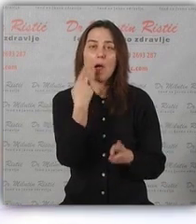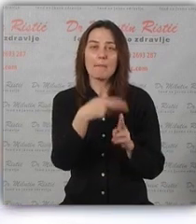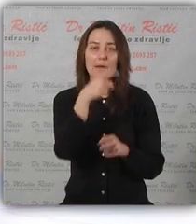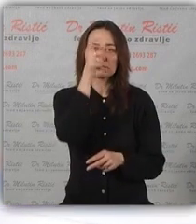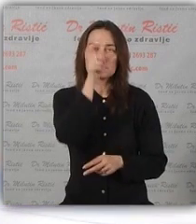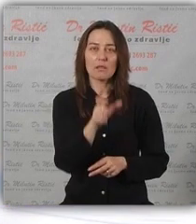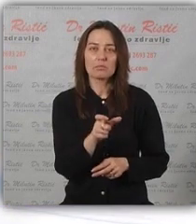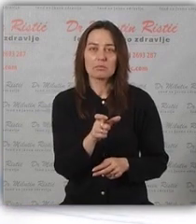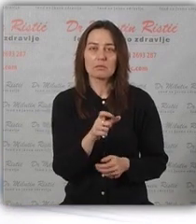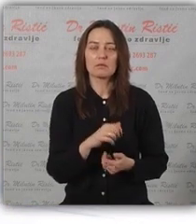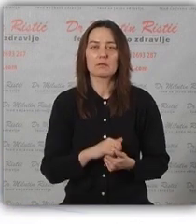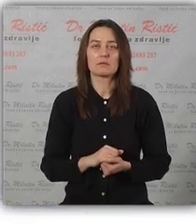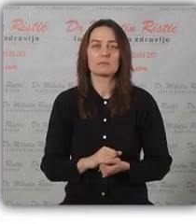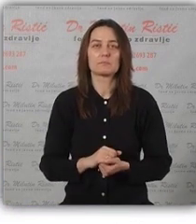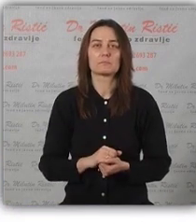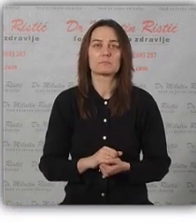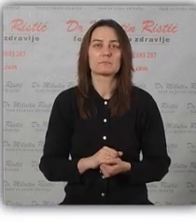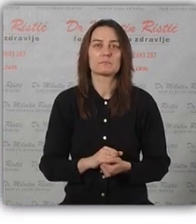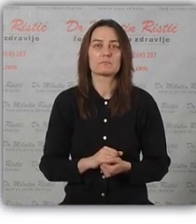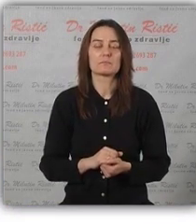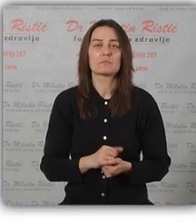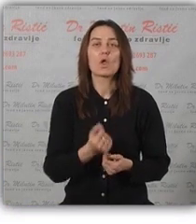ako pacijent